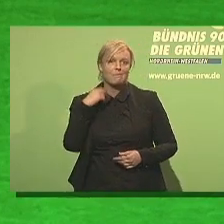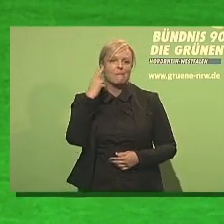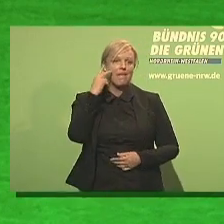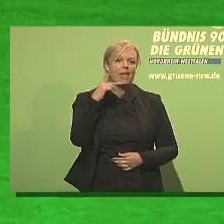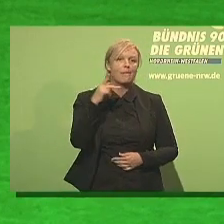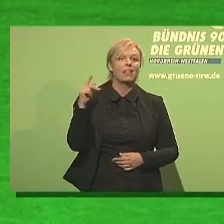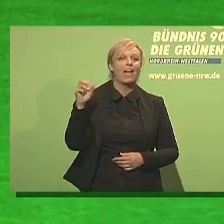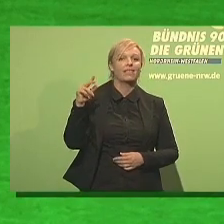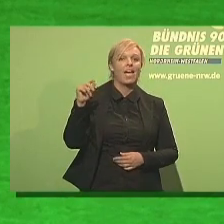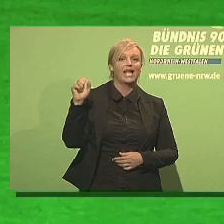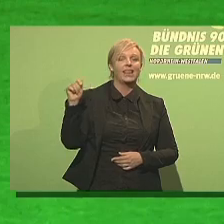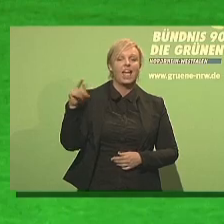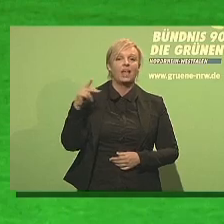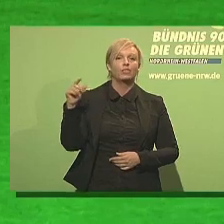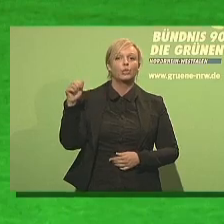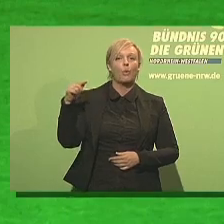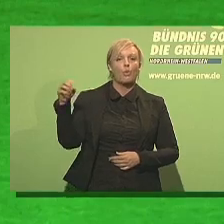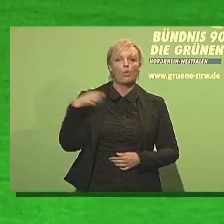euer Vertrauen.